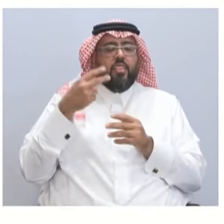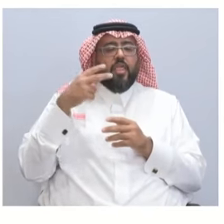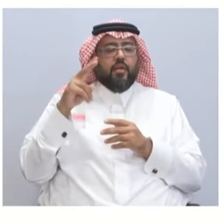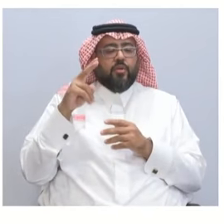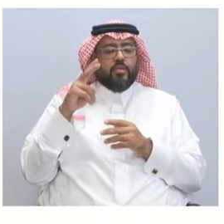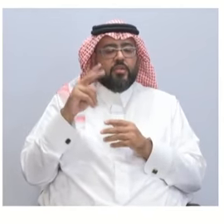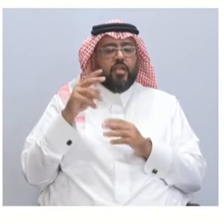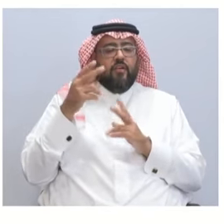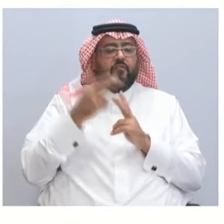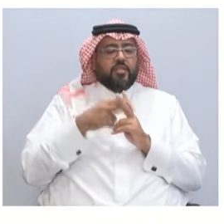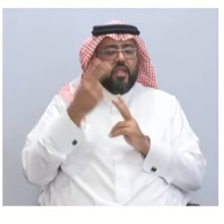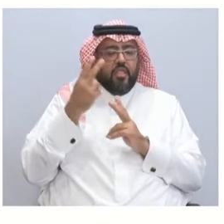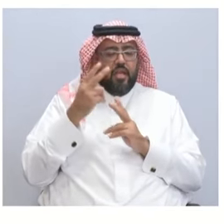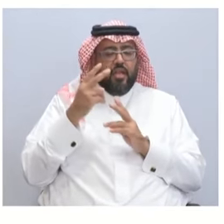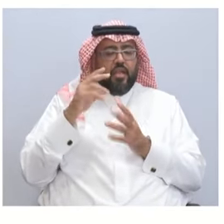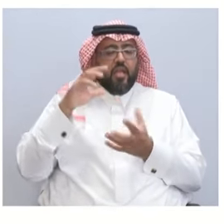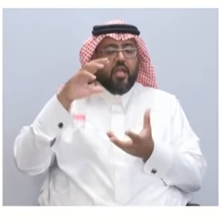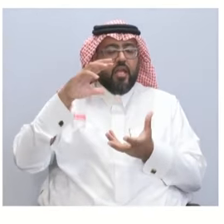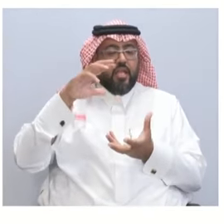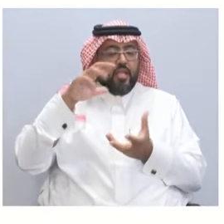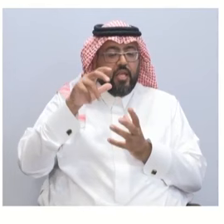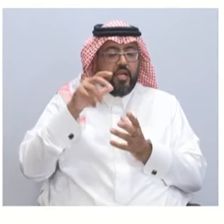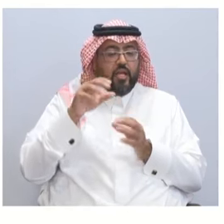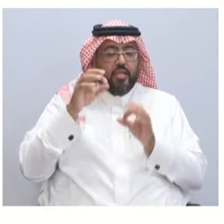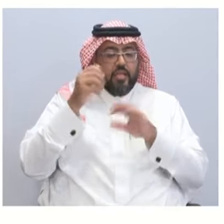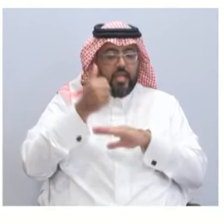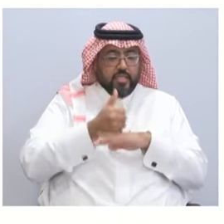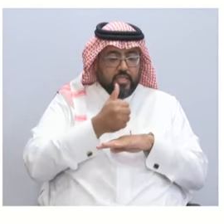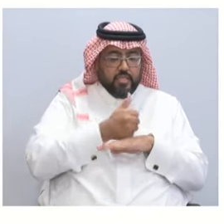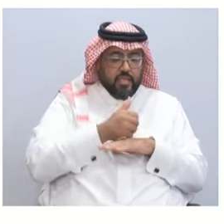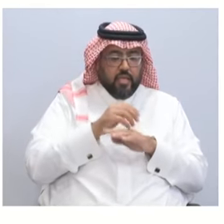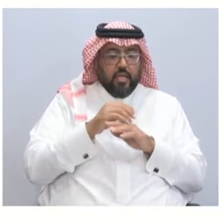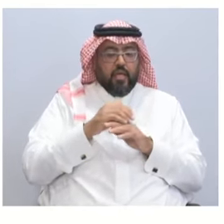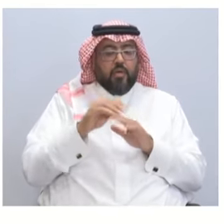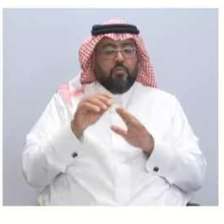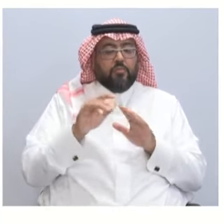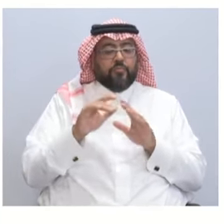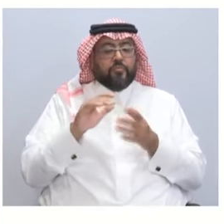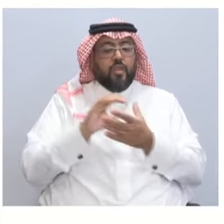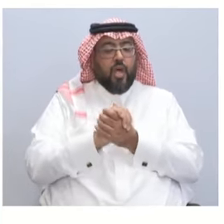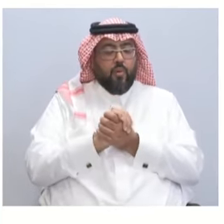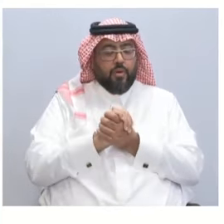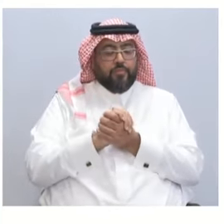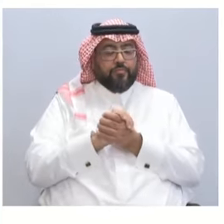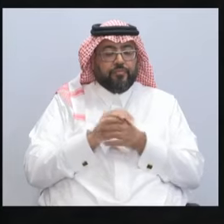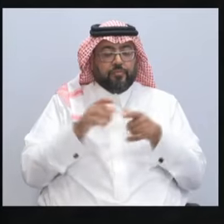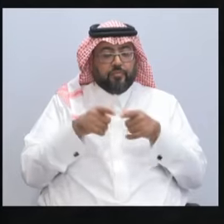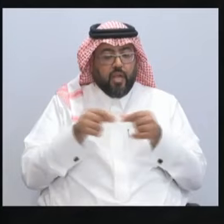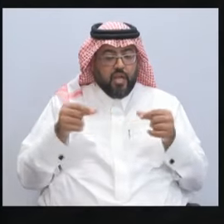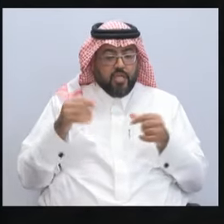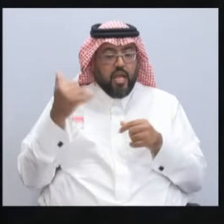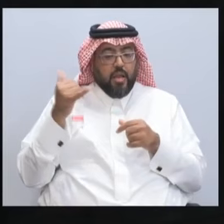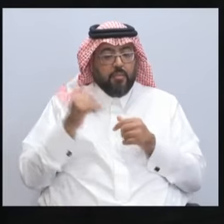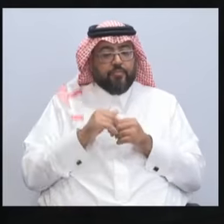الخليج العربيه وقبل ان نبدا سوف نراجع الدرس السابق الدرس السابق كان يتحدث عن